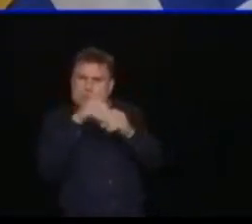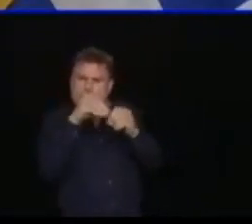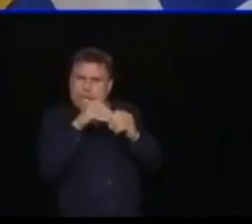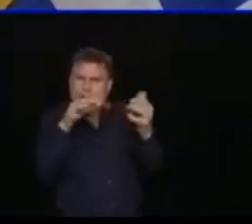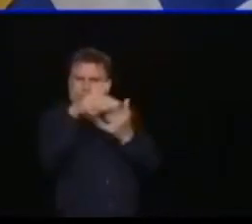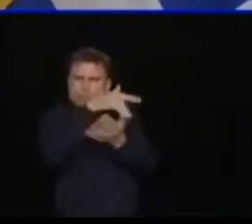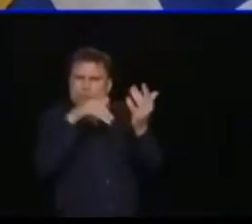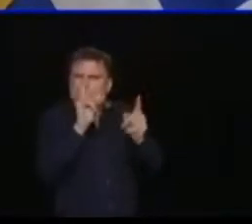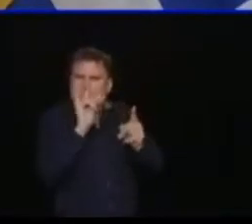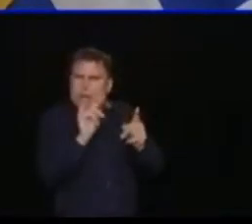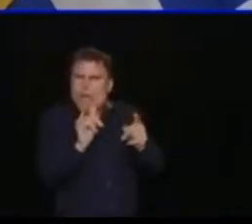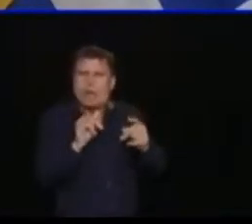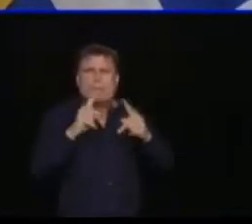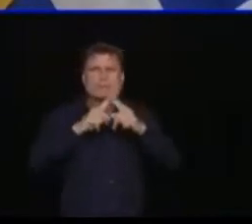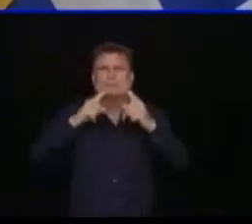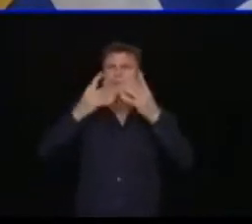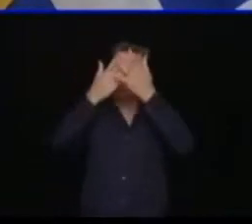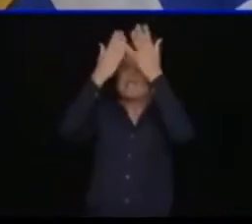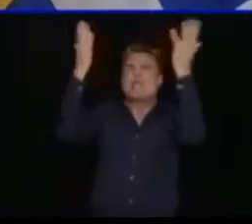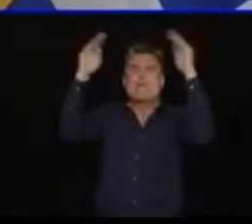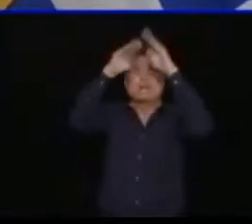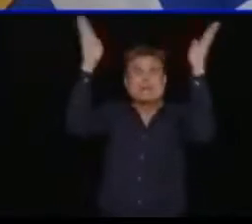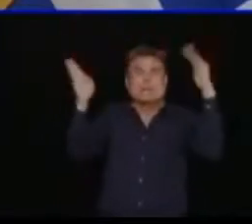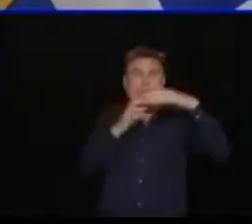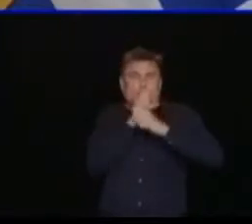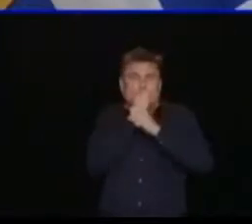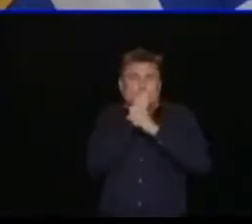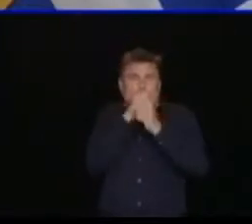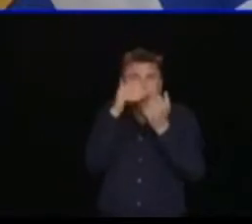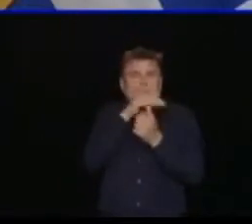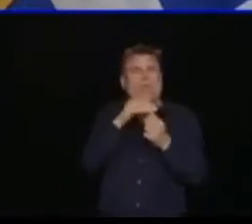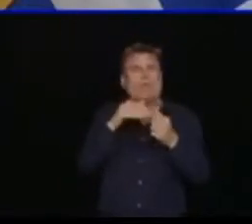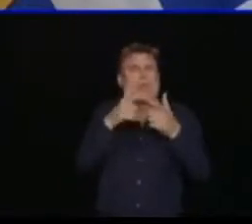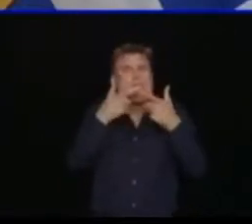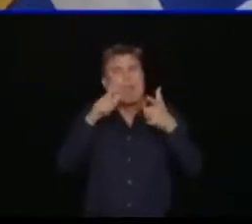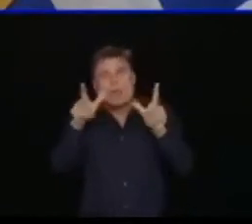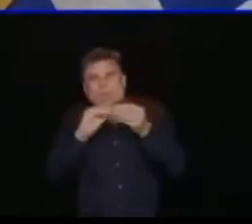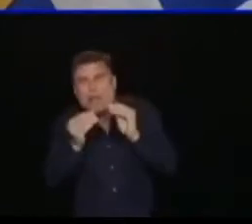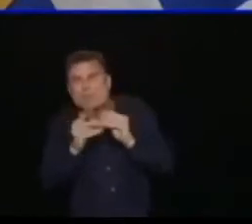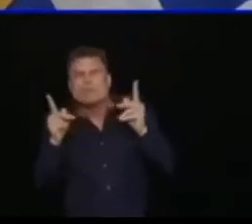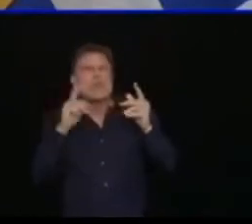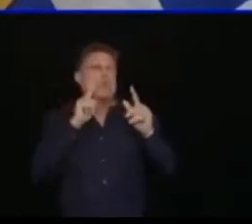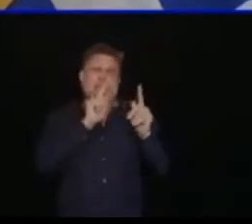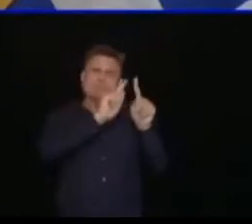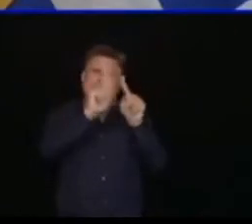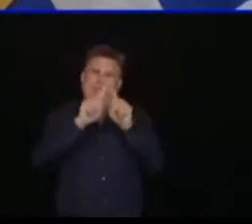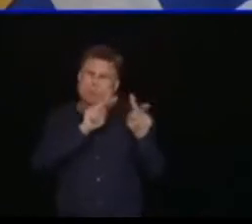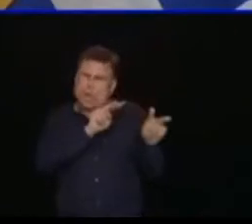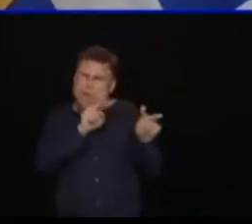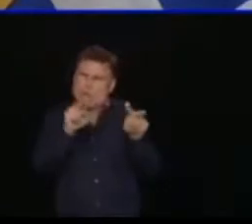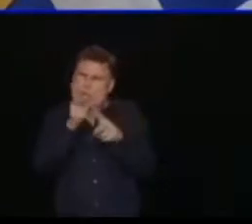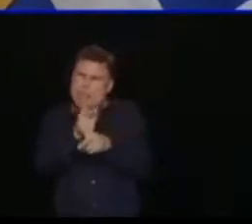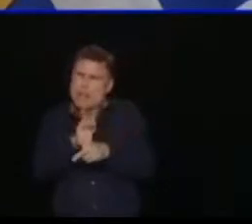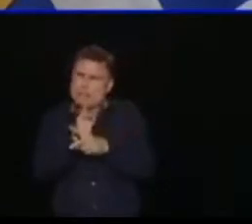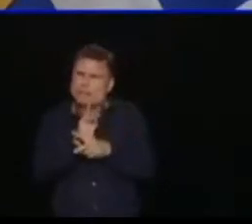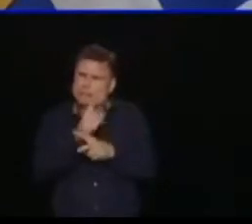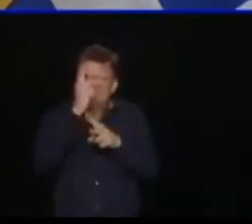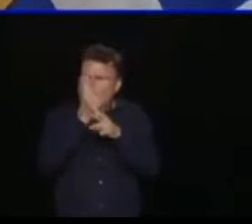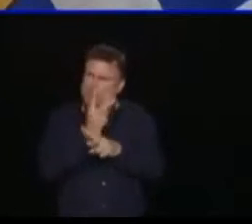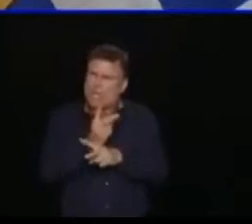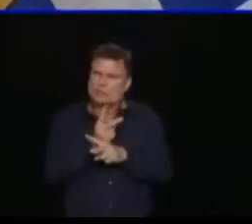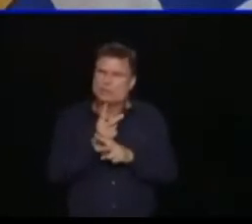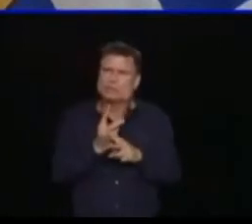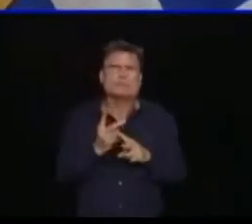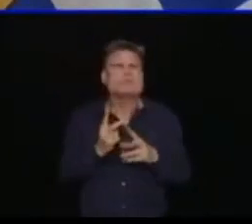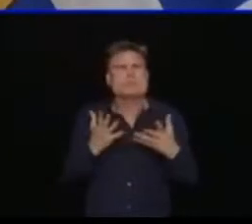So there are things that we can do to increase the space. 所以我们希望大家能够增加流通增加室内的气